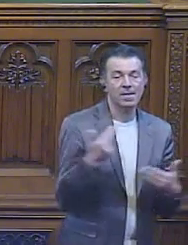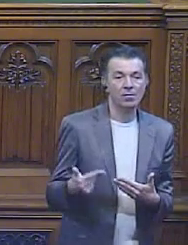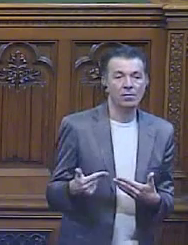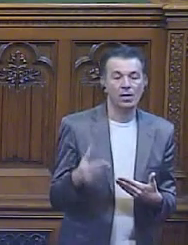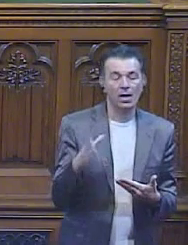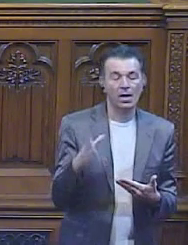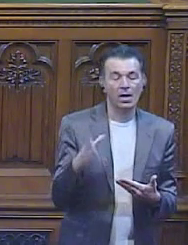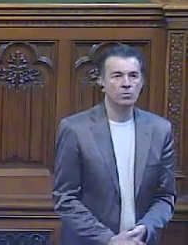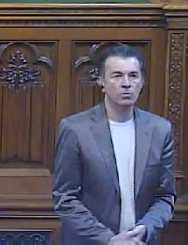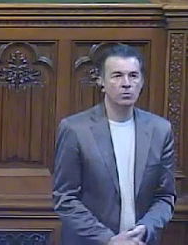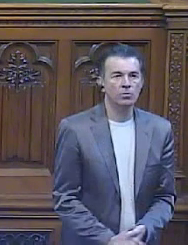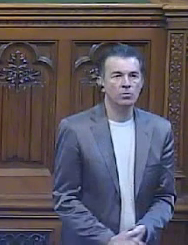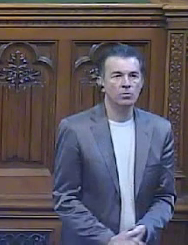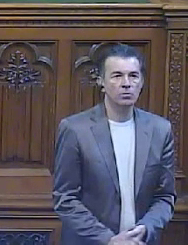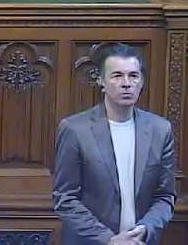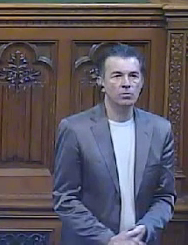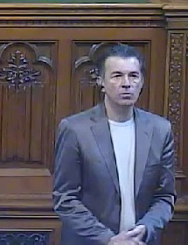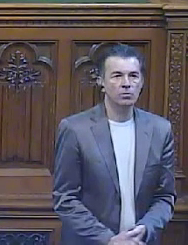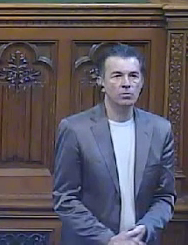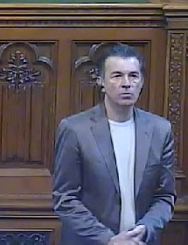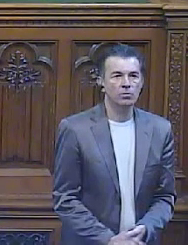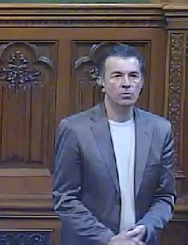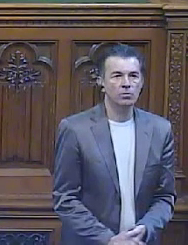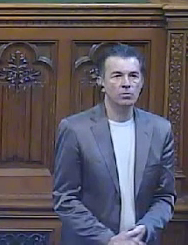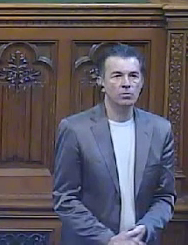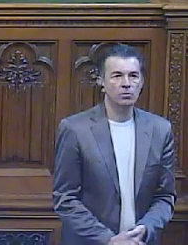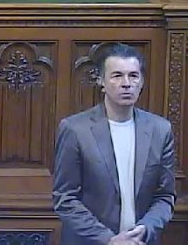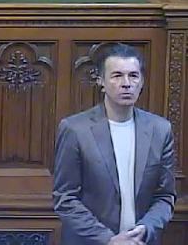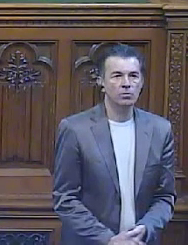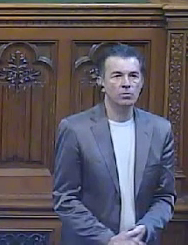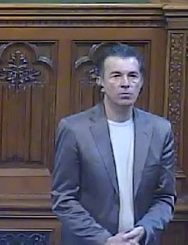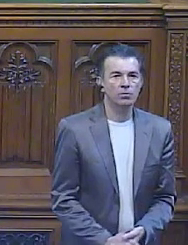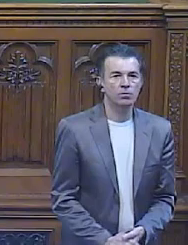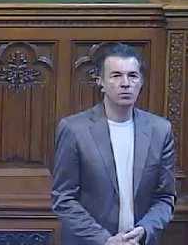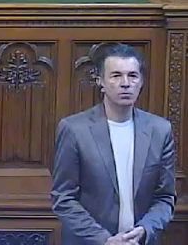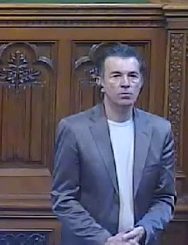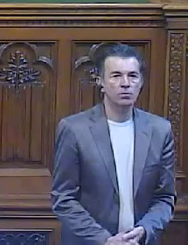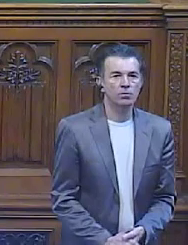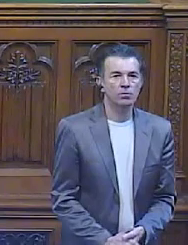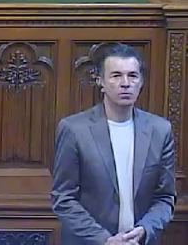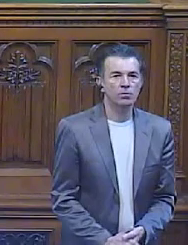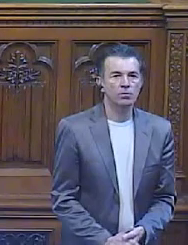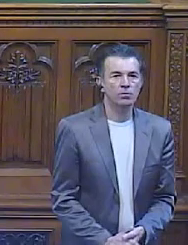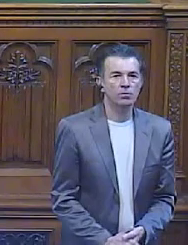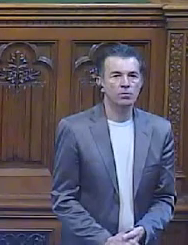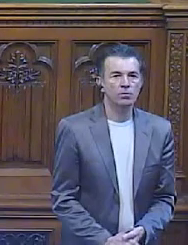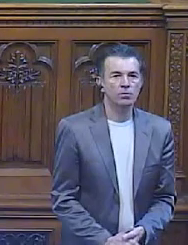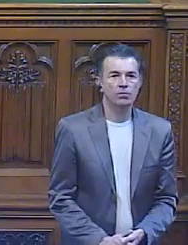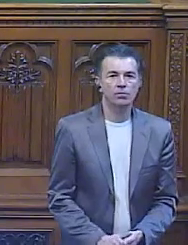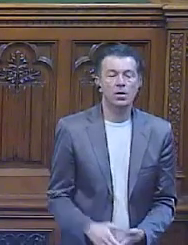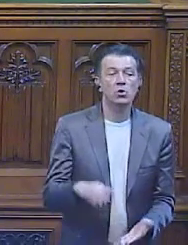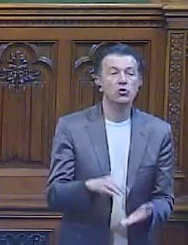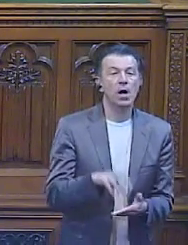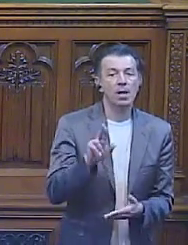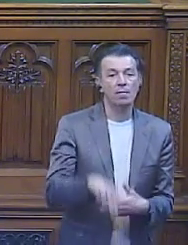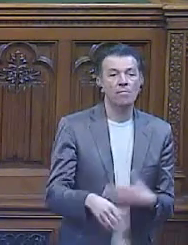Pflegehäuser entweder neu errichtet, saniert oder modernisiert und die alten geschlossen. Dafür hat die